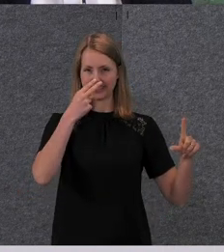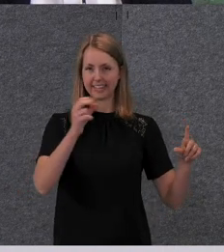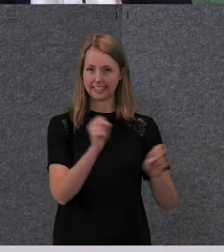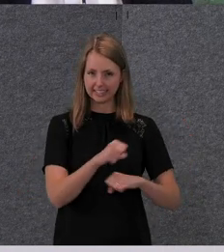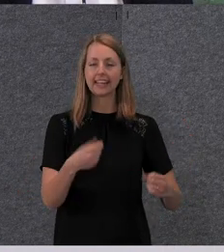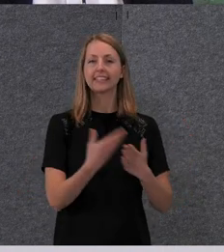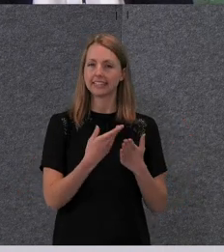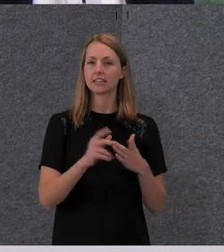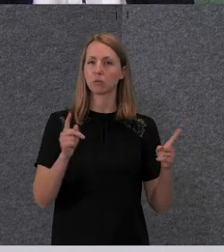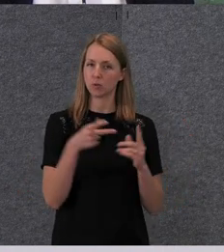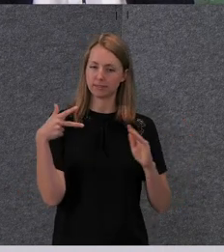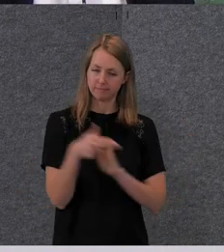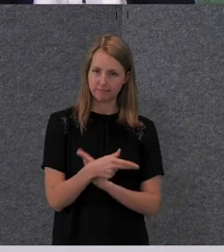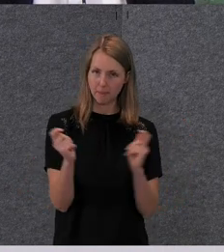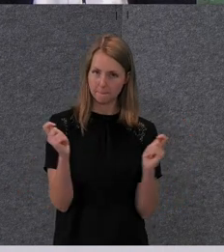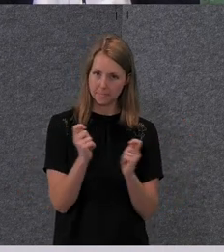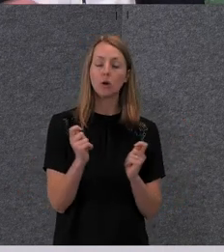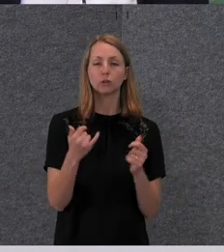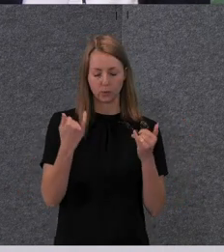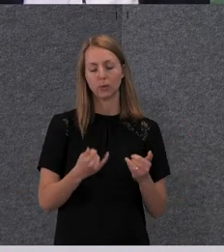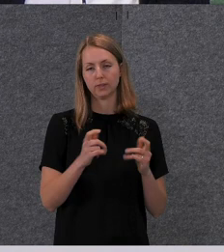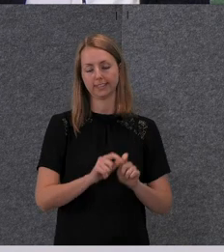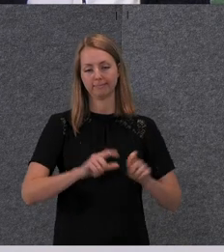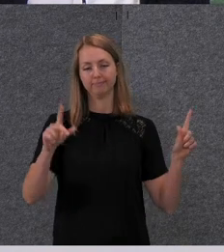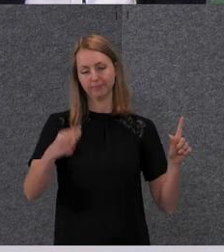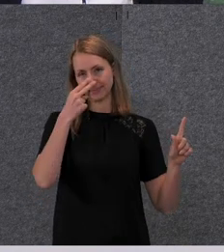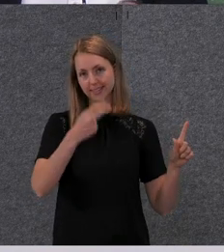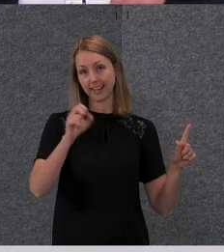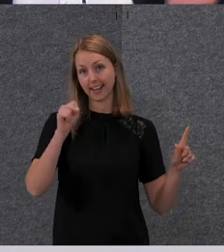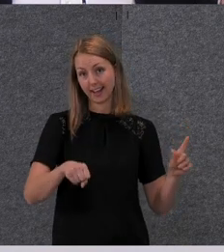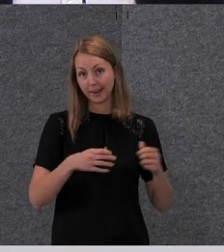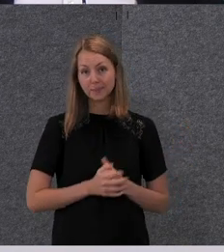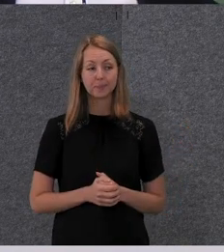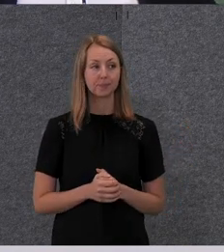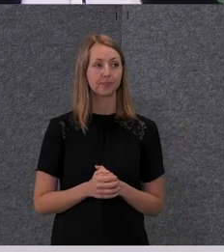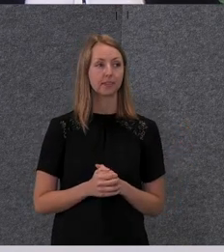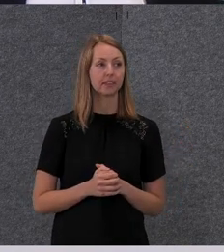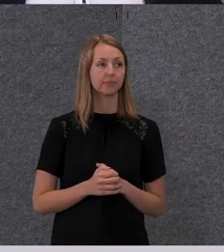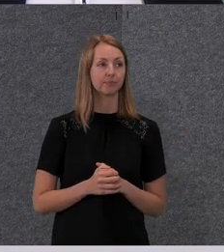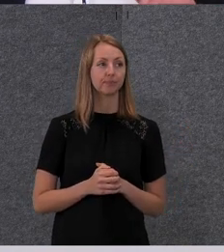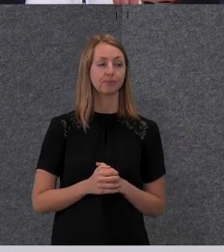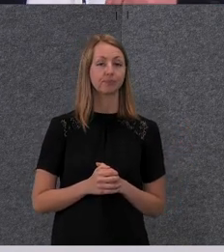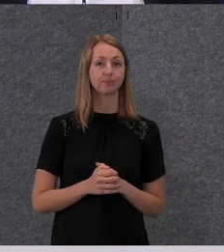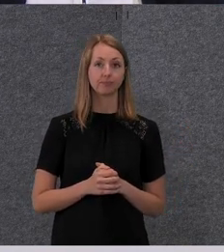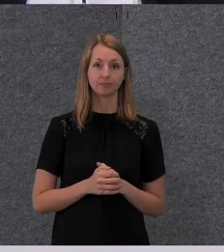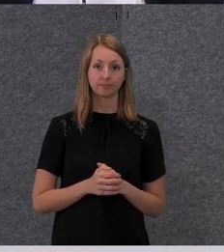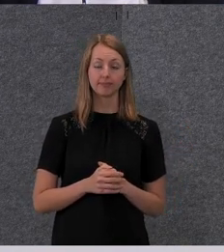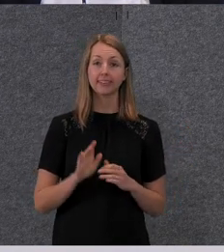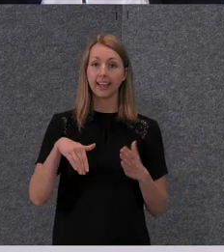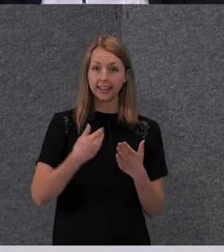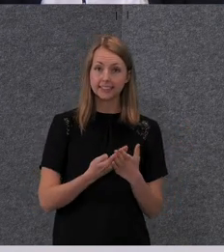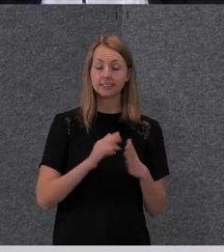kurz unterbrechen mussten. Aber das Ergebnis, wie gesagt, liegt uns nun vor. Es wurden